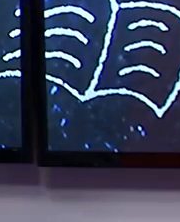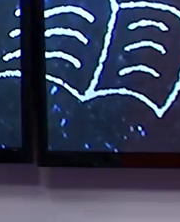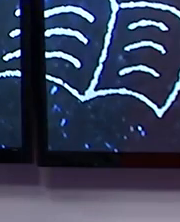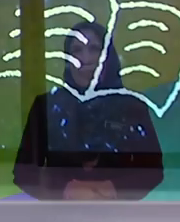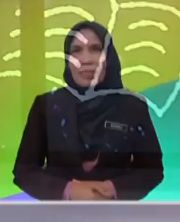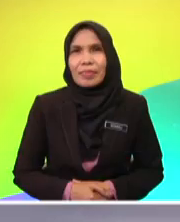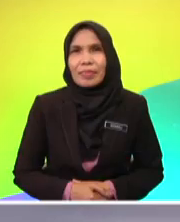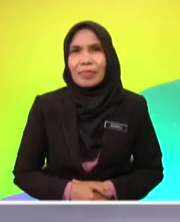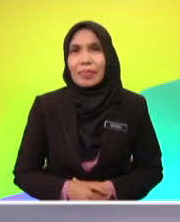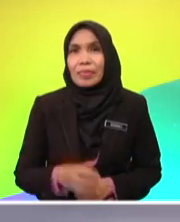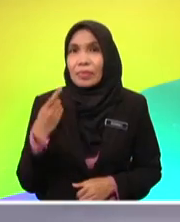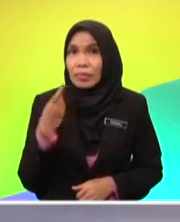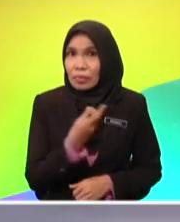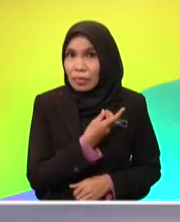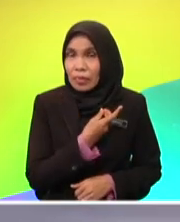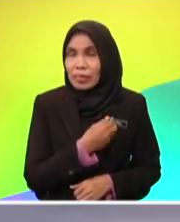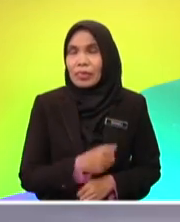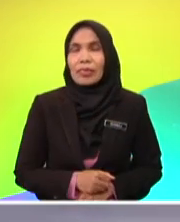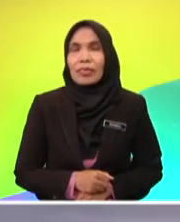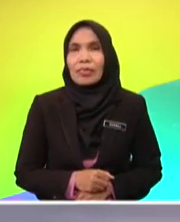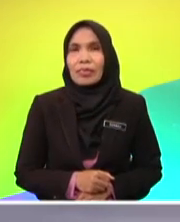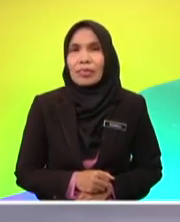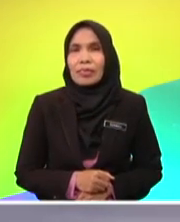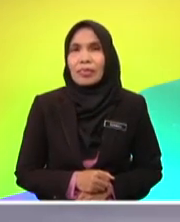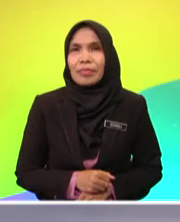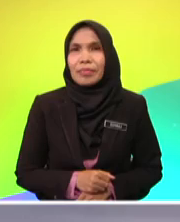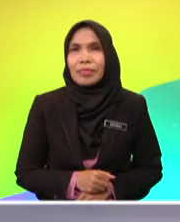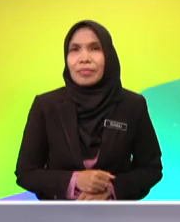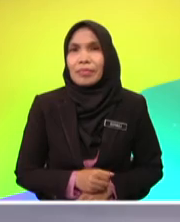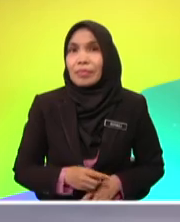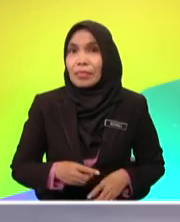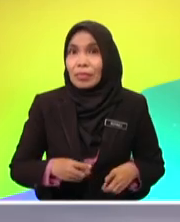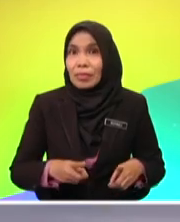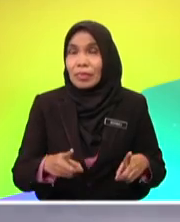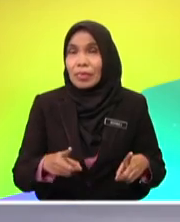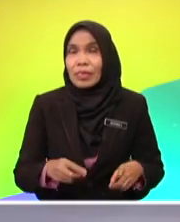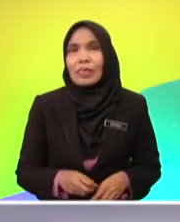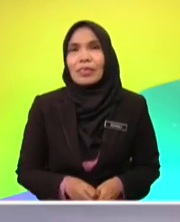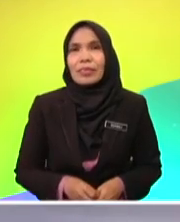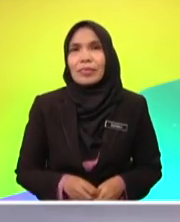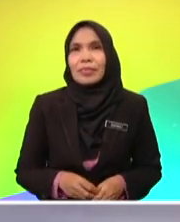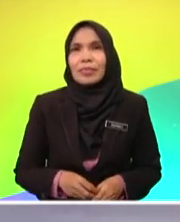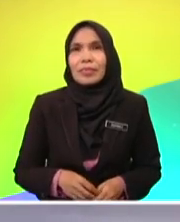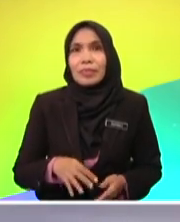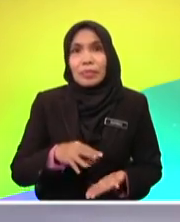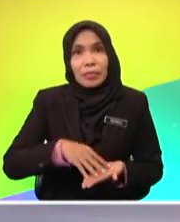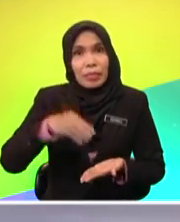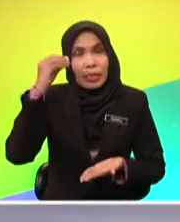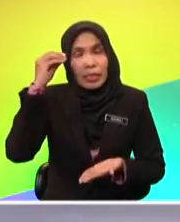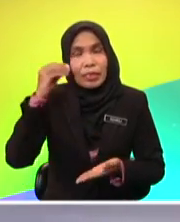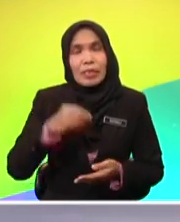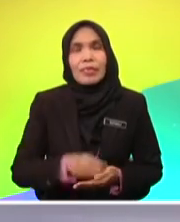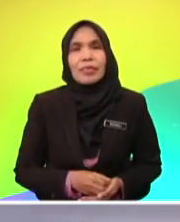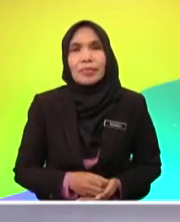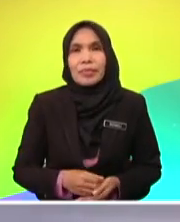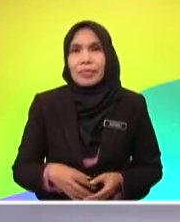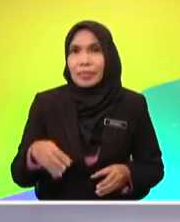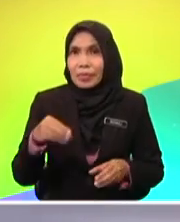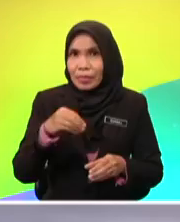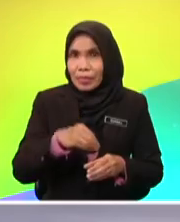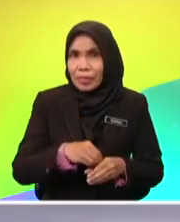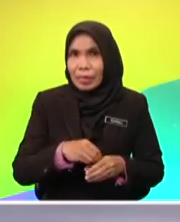Okey, kita masih lagi bersama di Didik TV KPM dalam mata pelajaran Sains Sosial dan Alam Sekitar bersama